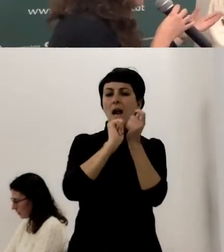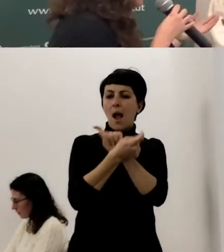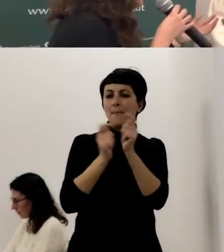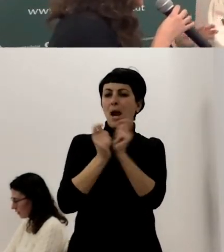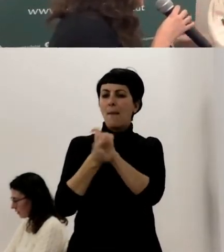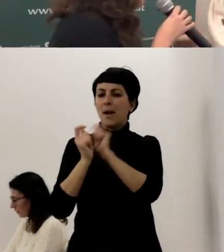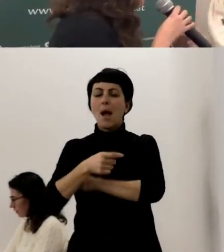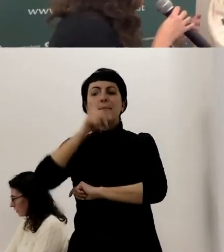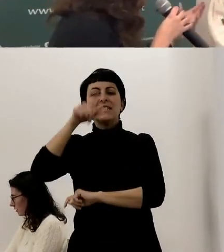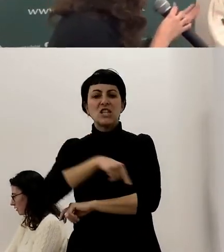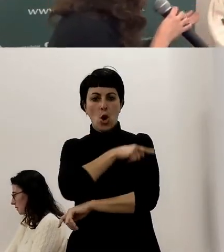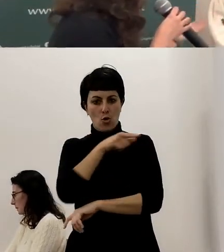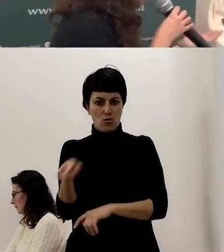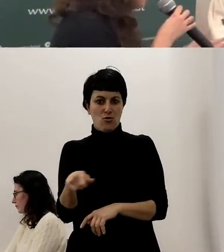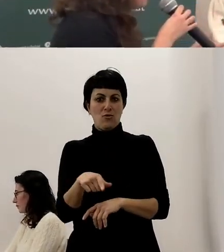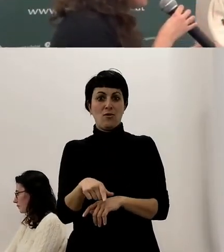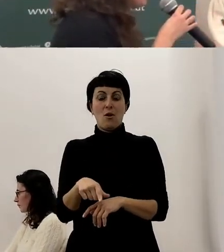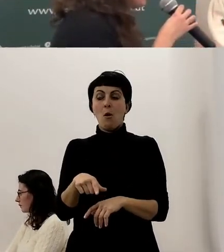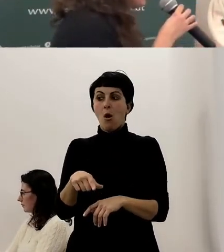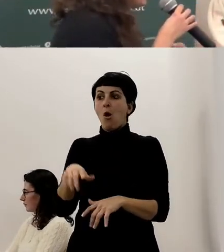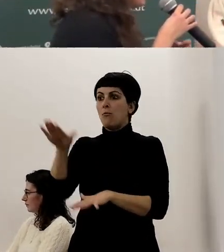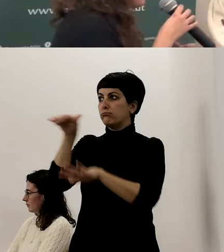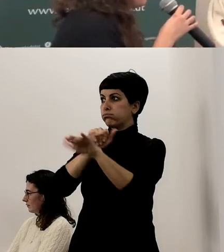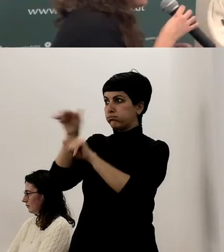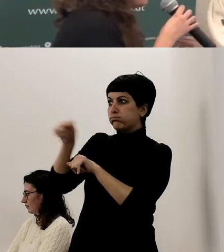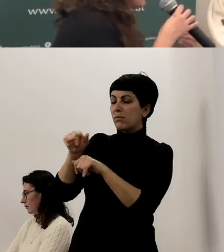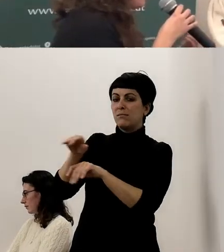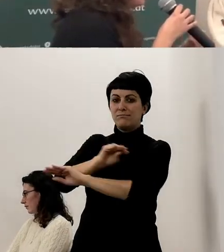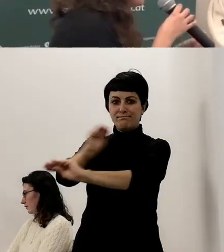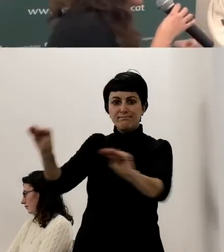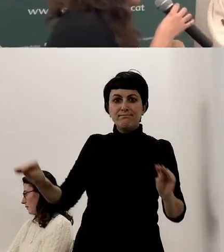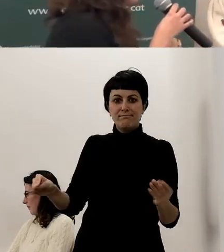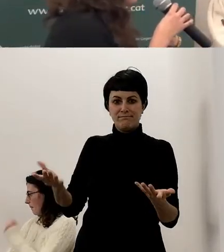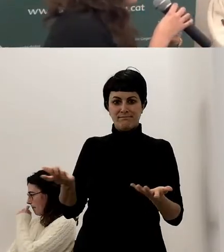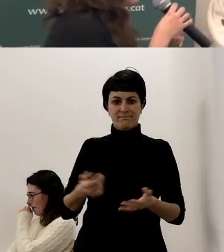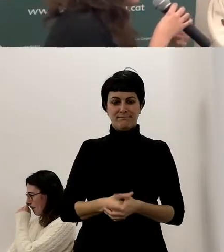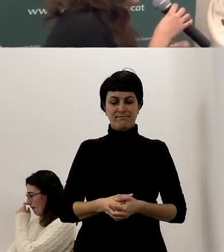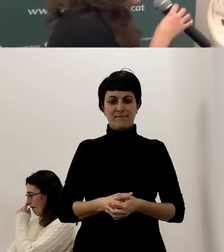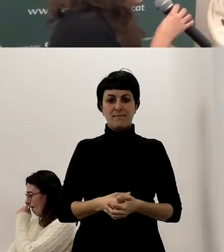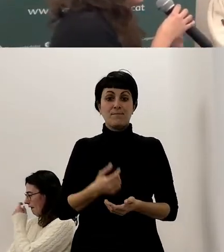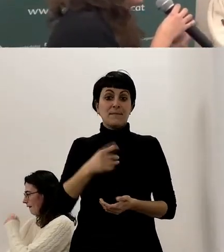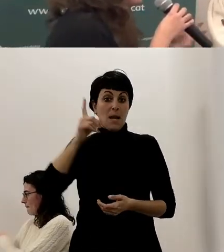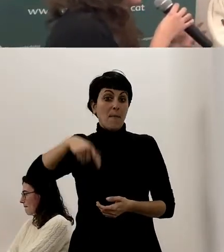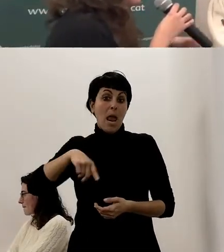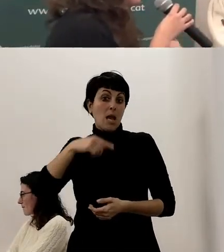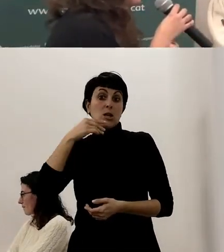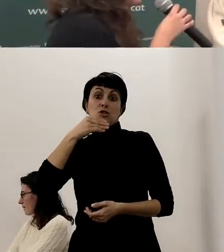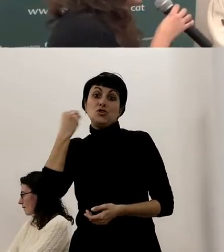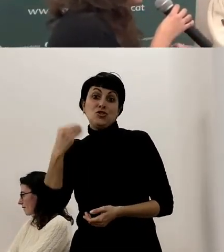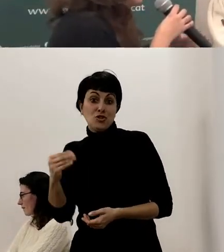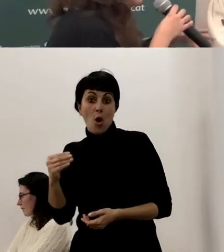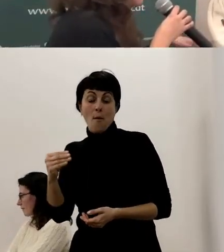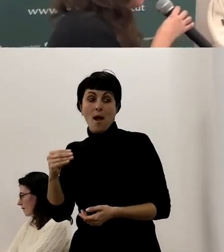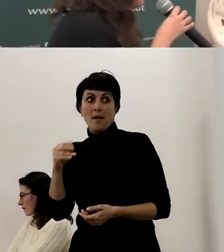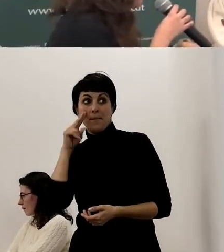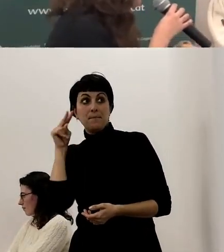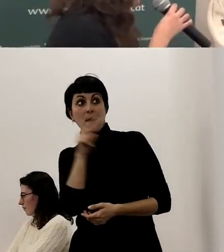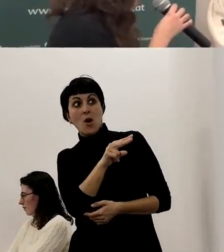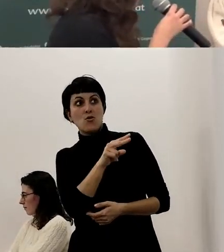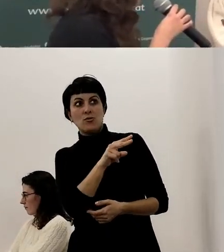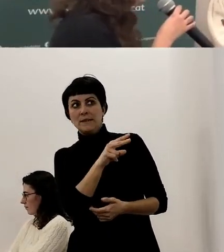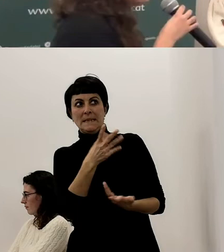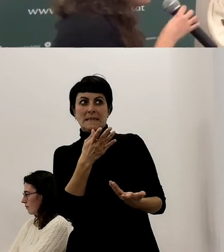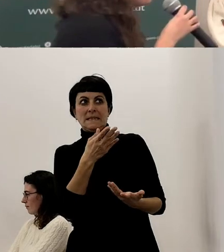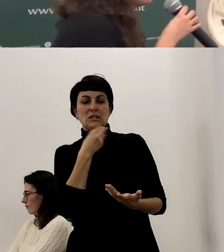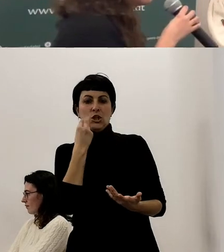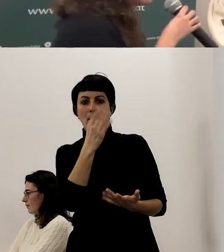lligat a l'efecte crida, no? Que també comentàvem abans amb l'Agnès, que també passa amb l'edat. Si tu no veus gent jove en una colla, dius, uf, doncs potser